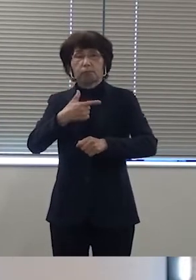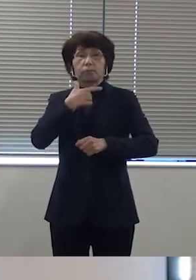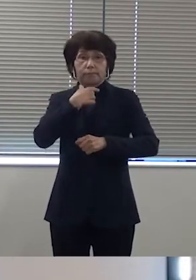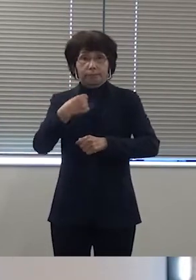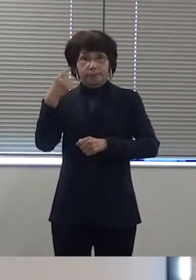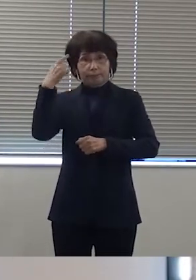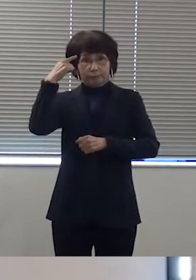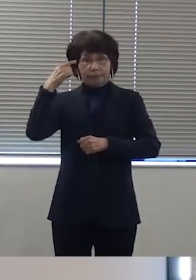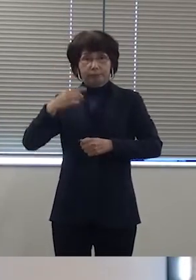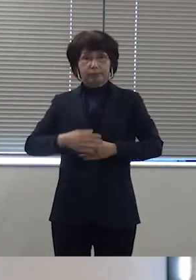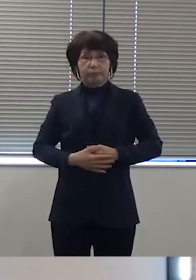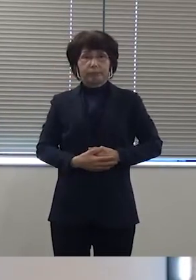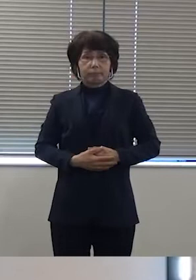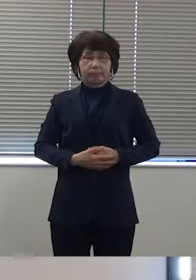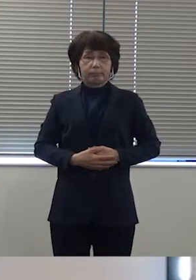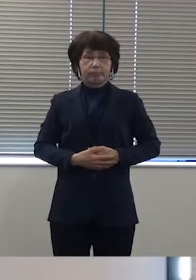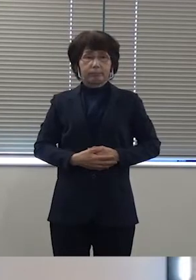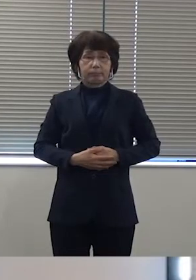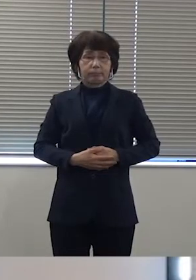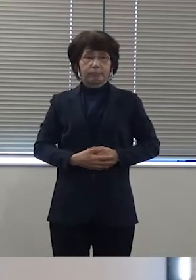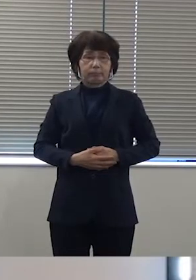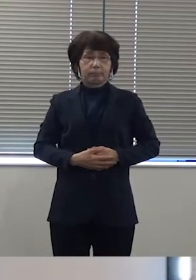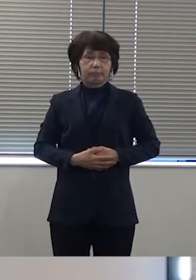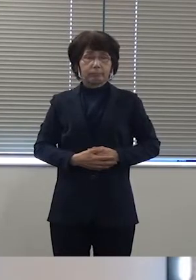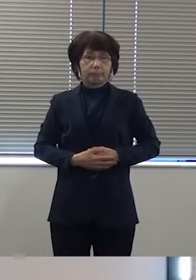で、ちょっと飛びますが、